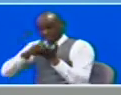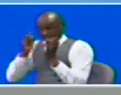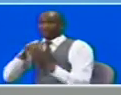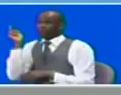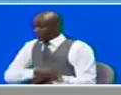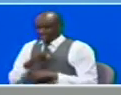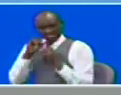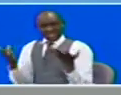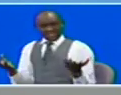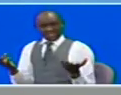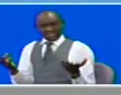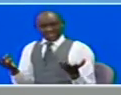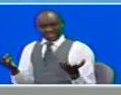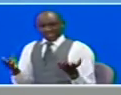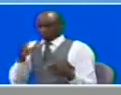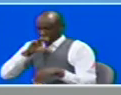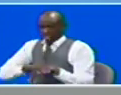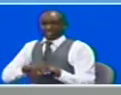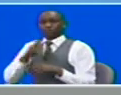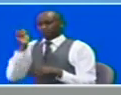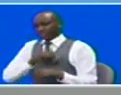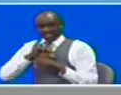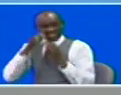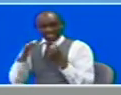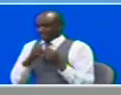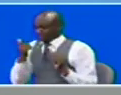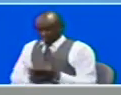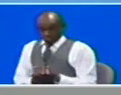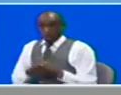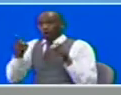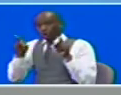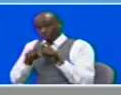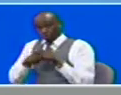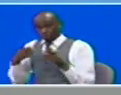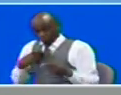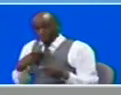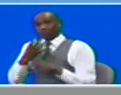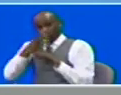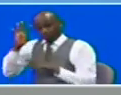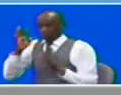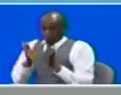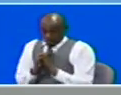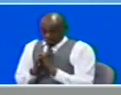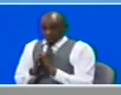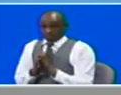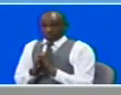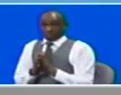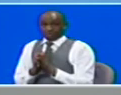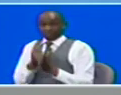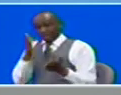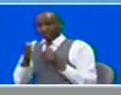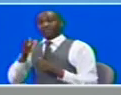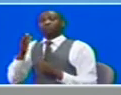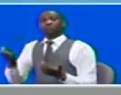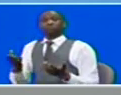wamehitimu kupata cheti cha kumaliza darasa la nane. Vile vile hata form 4 ama unaweza malizia ukiwa third